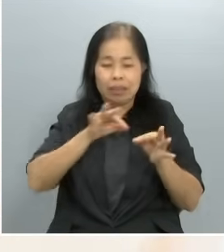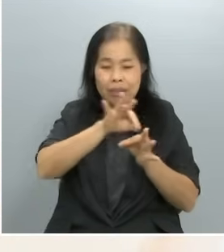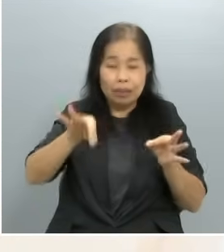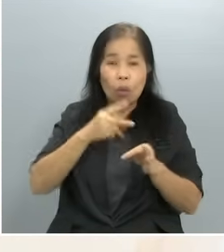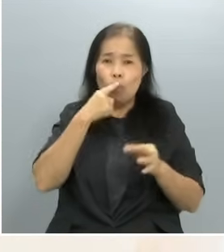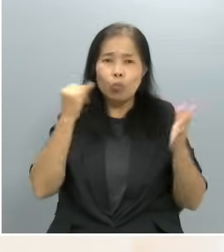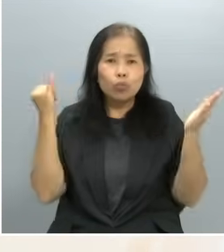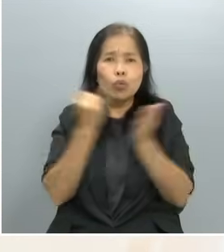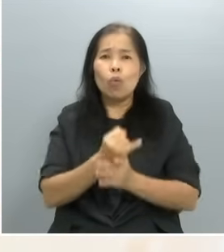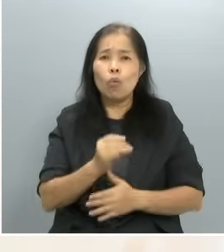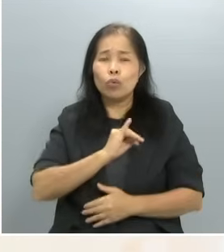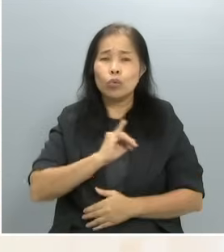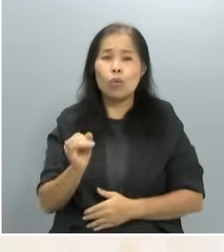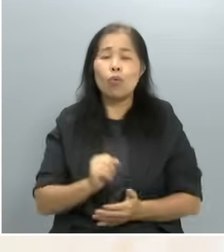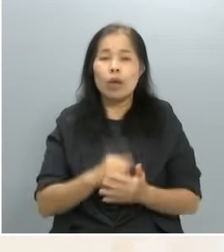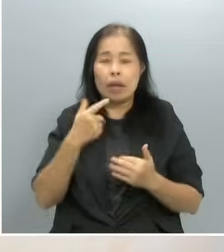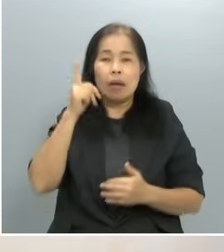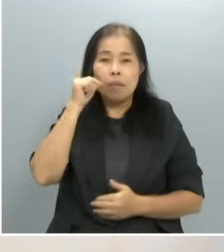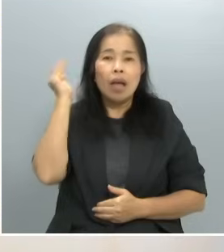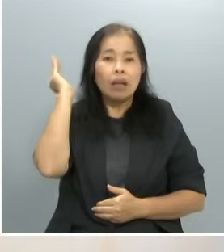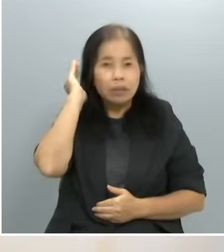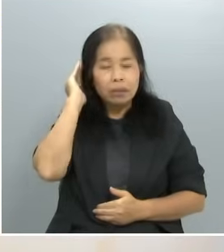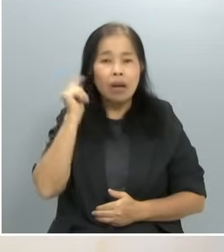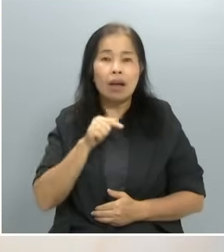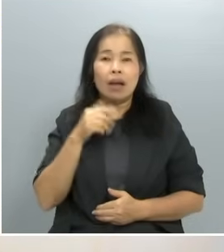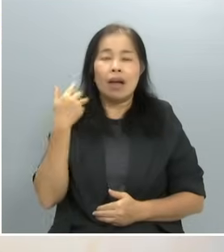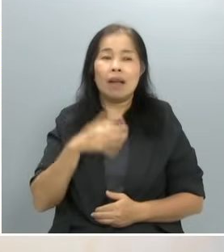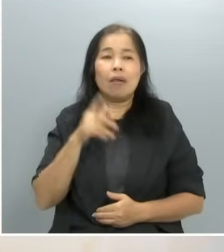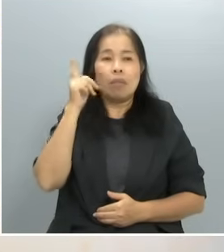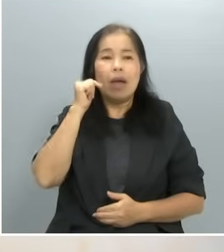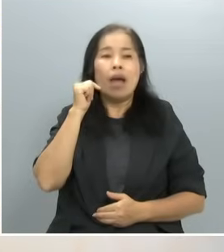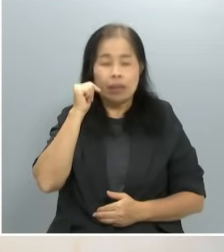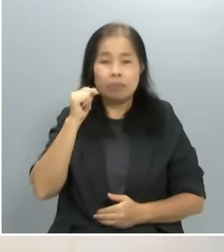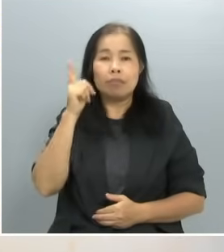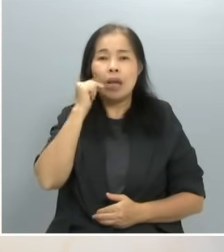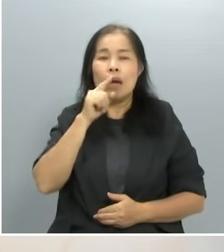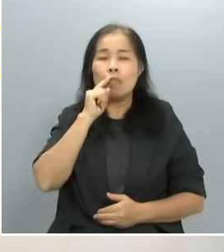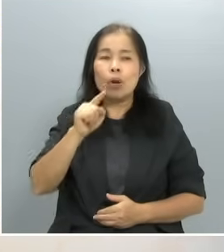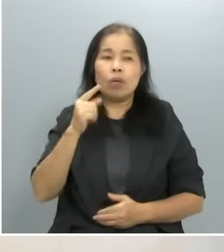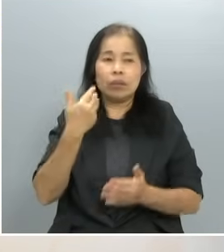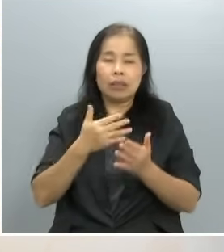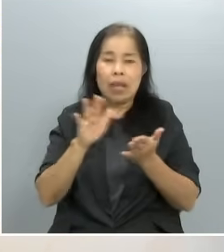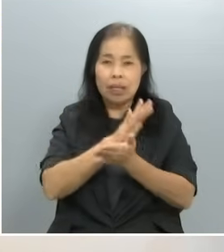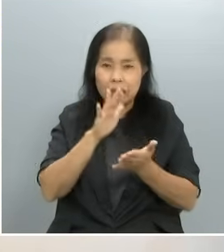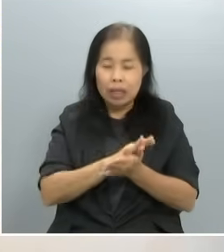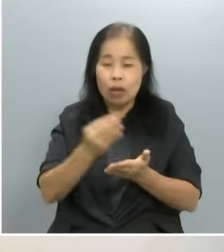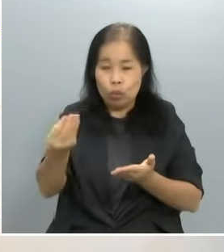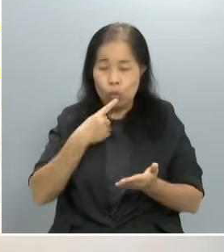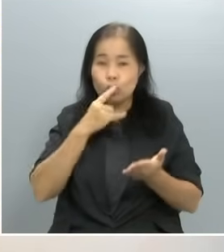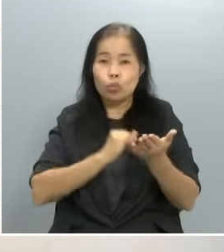ตามข้อมูลที่ดินจริงทำให้คุณแม่หลงเชื่อแล้วออกอุบายให้คุณแม่แอดไลน์แล้วส่งเอกสารมาให้ด้วยนะคะ